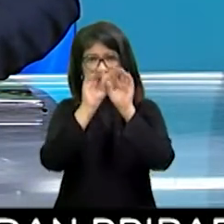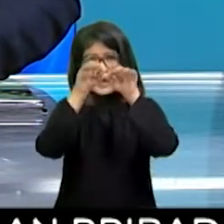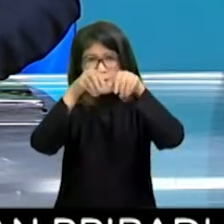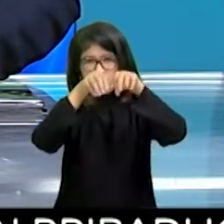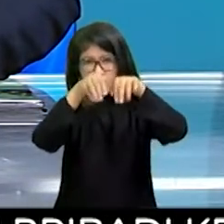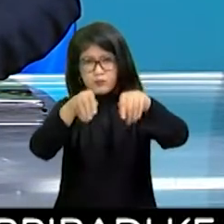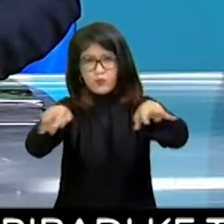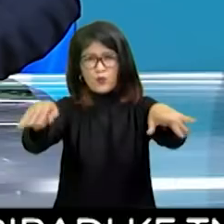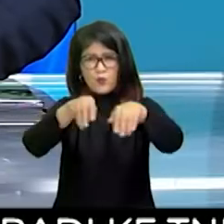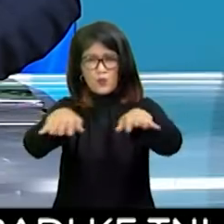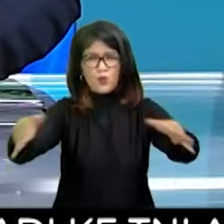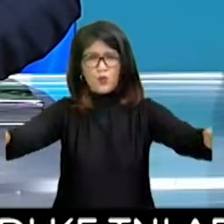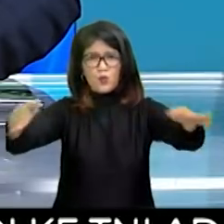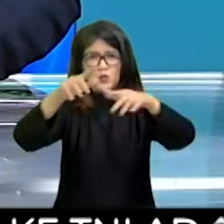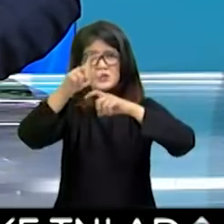bisa ditinggali.